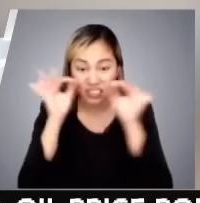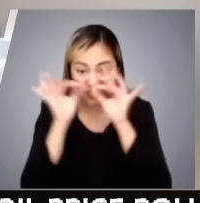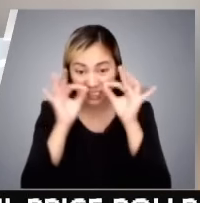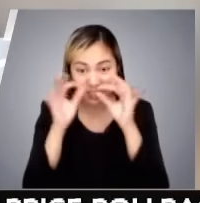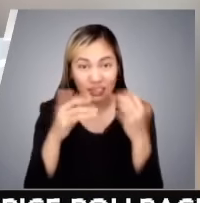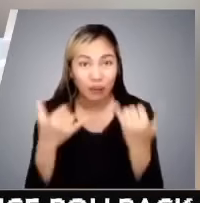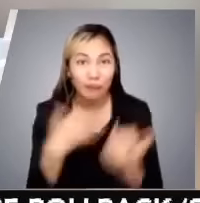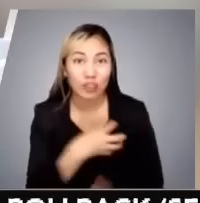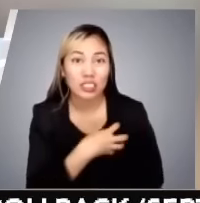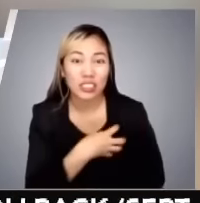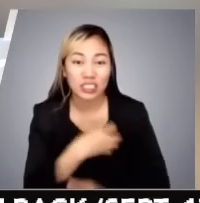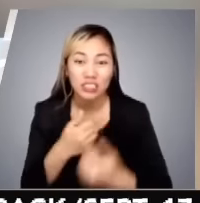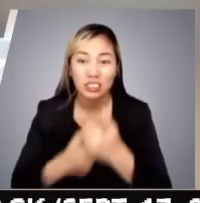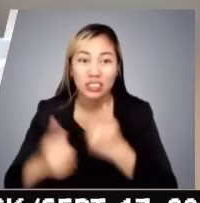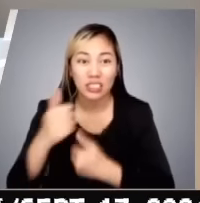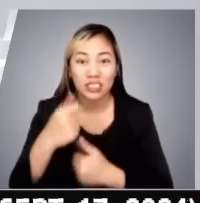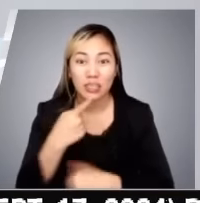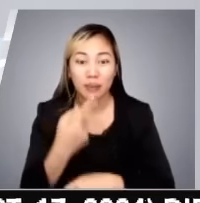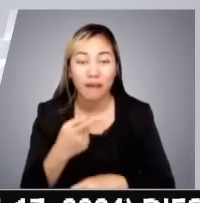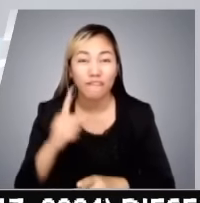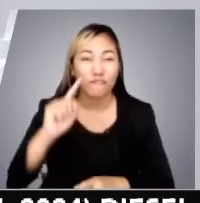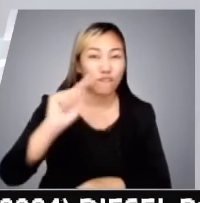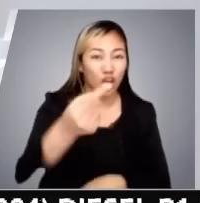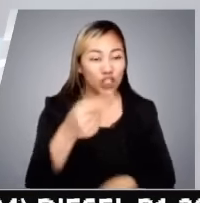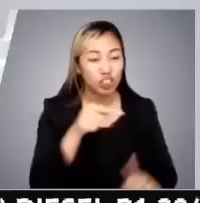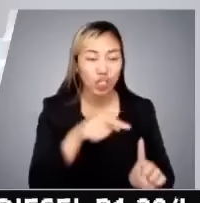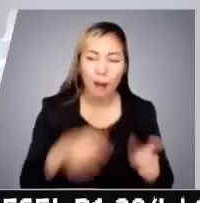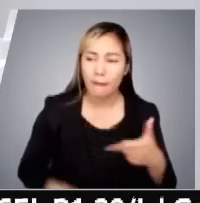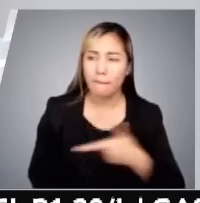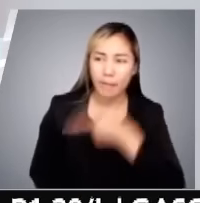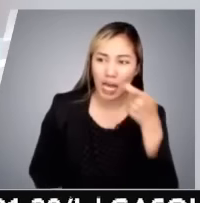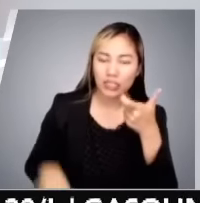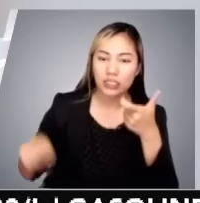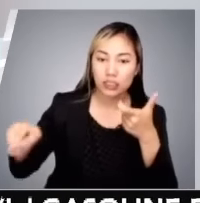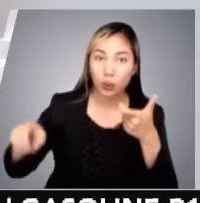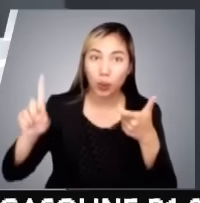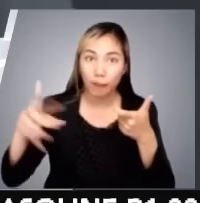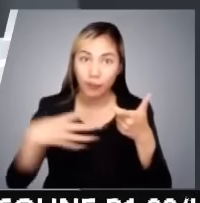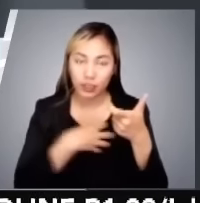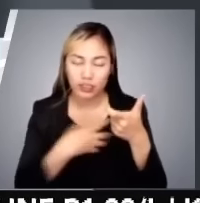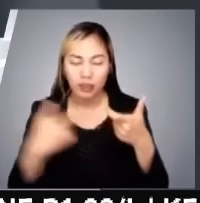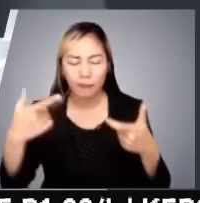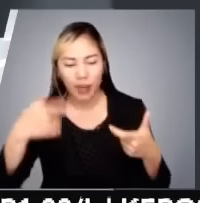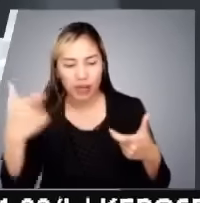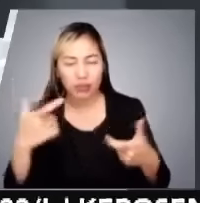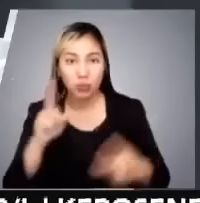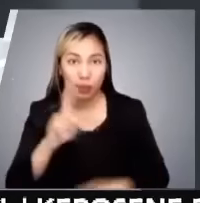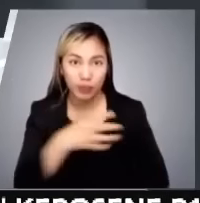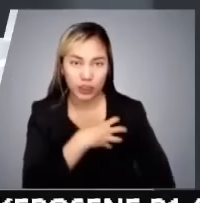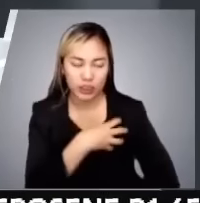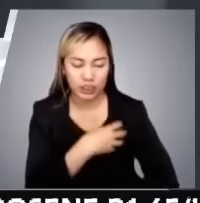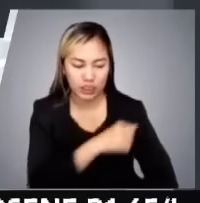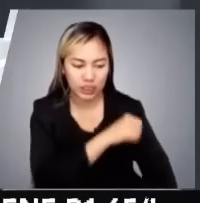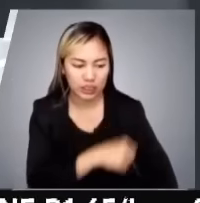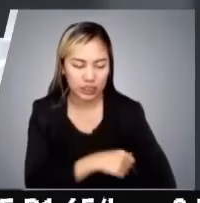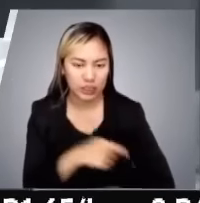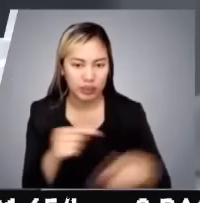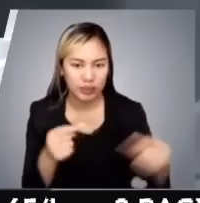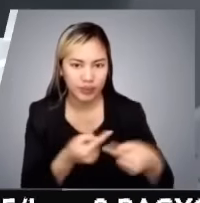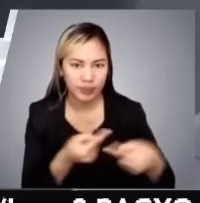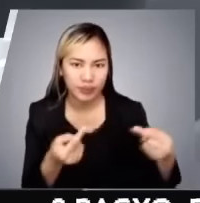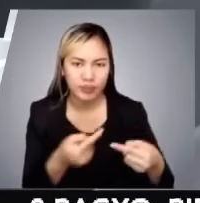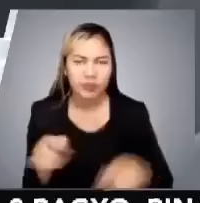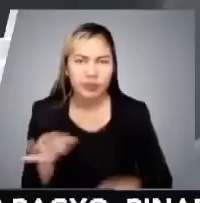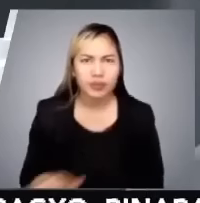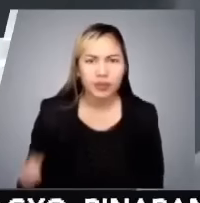station unang nagpaputok ang suspek isang pulis naman ang nagtamo ng sugat sa braso maliban sa suspek aabot sa s